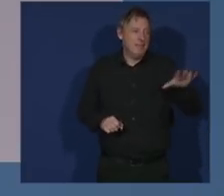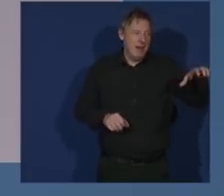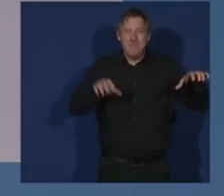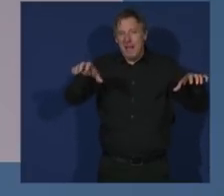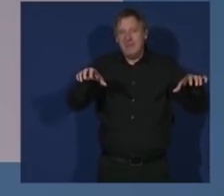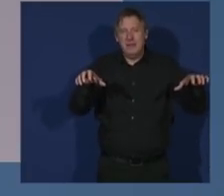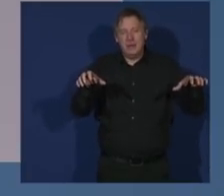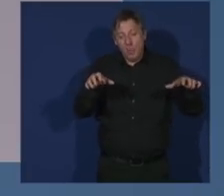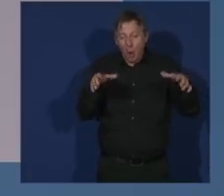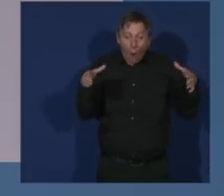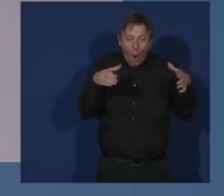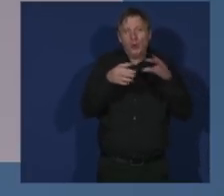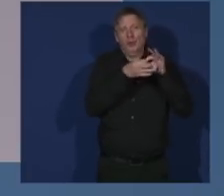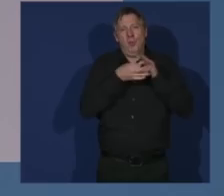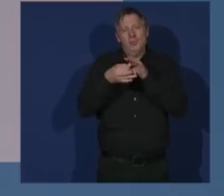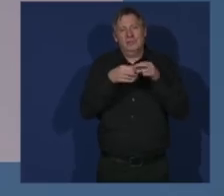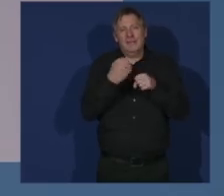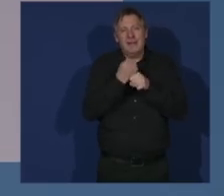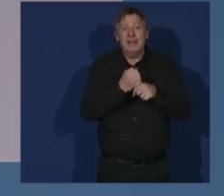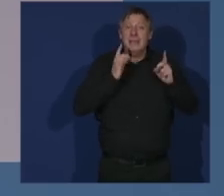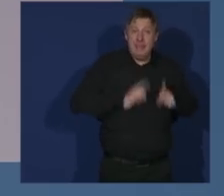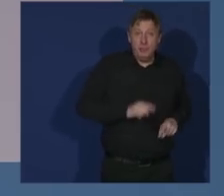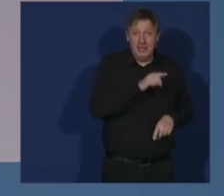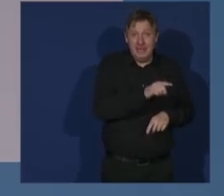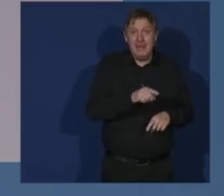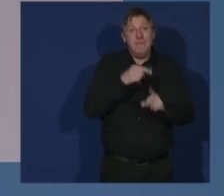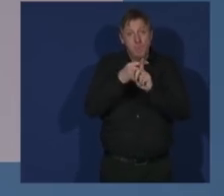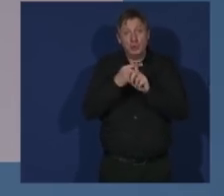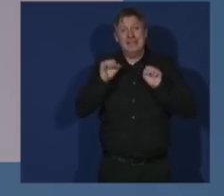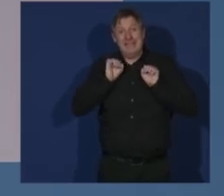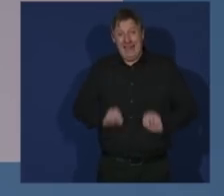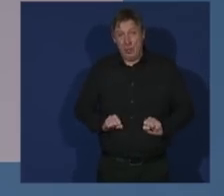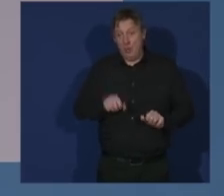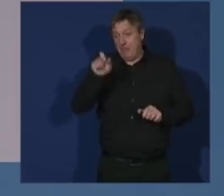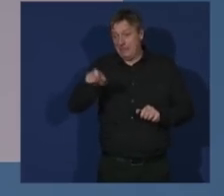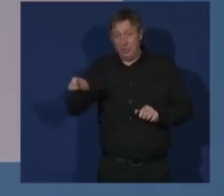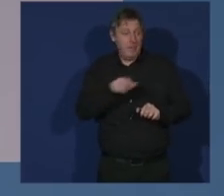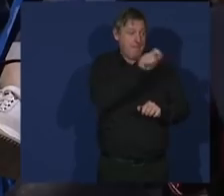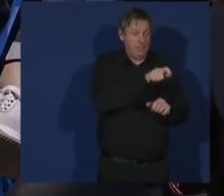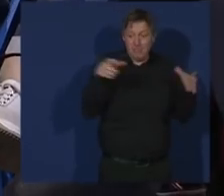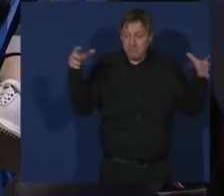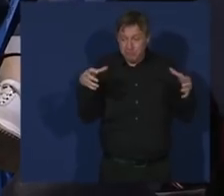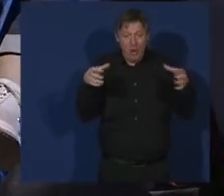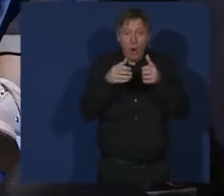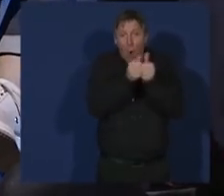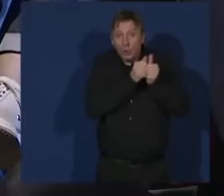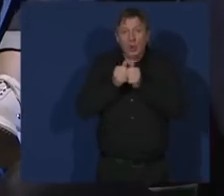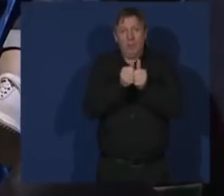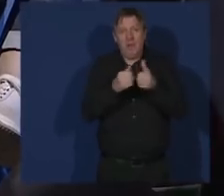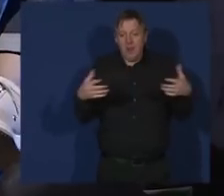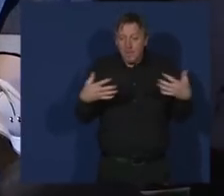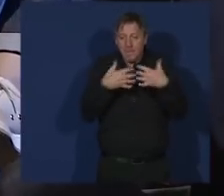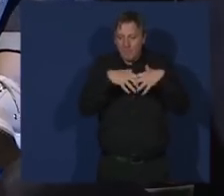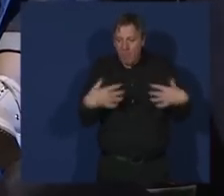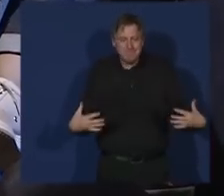prêts, parce que les députés et les sénateurs, ils sont au cœur de notre mouvement. Nous le ferons ensemble. Et je sais que vous avez déjà commencé à